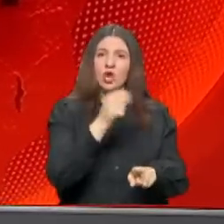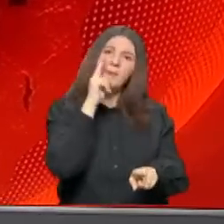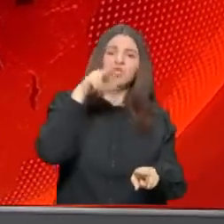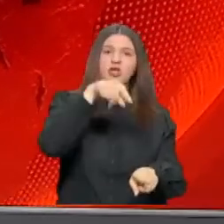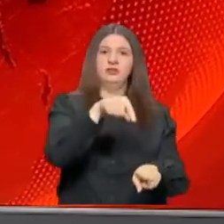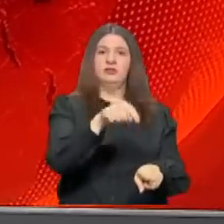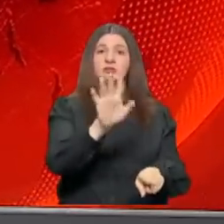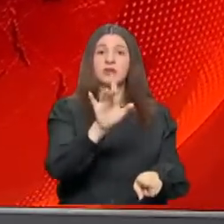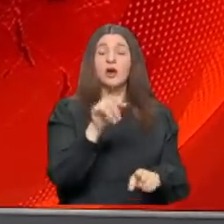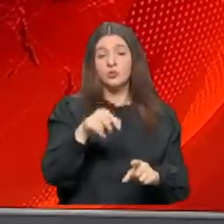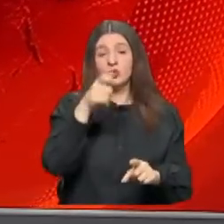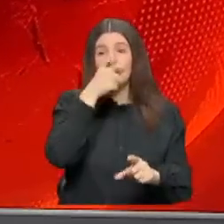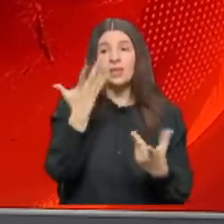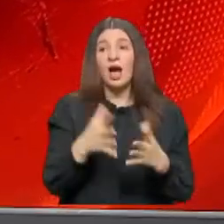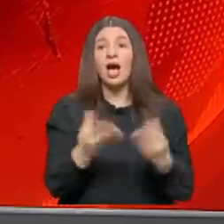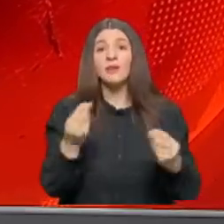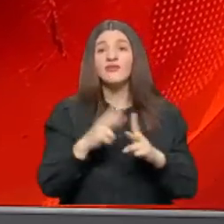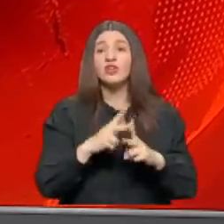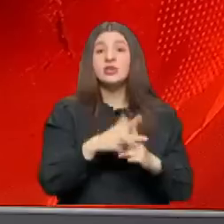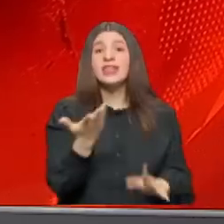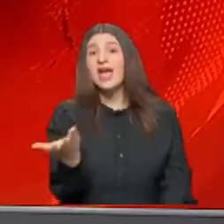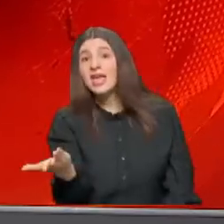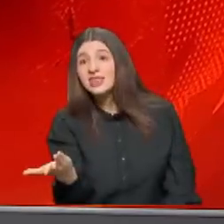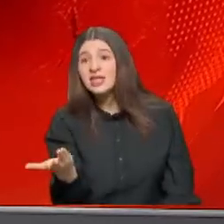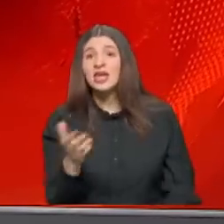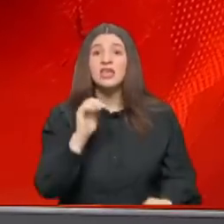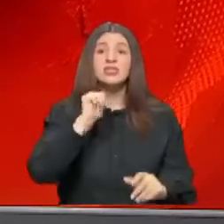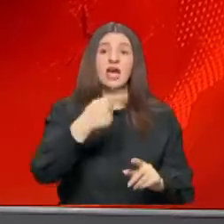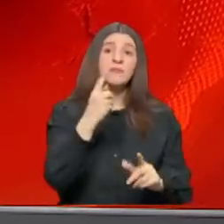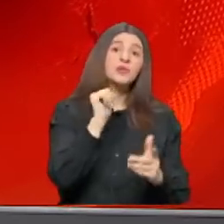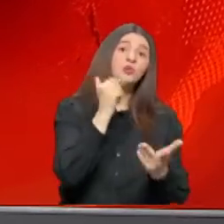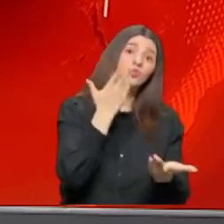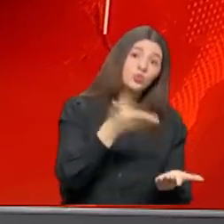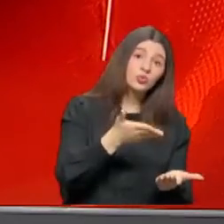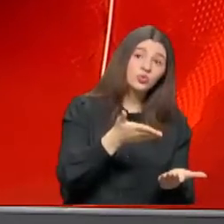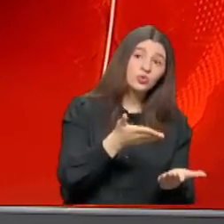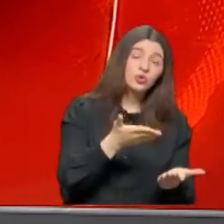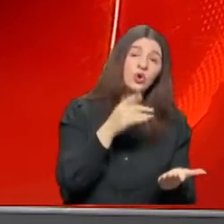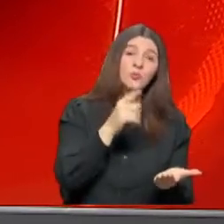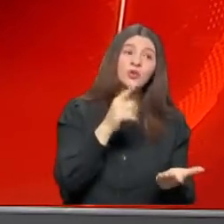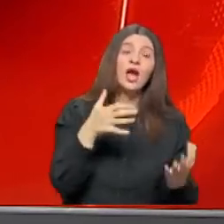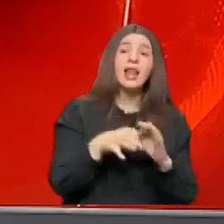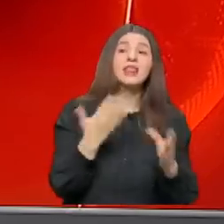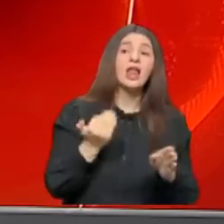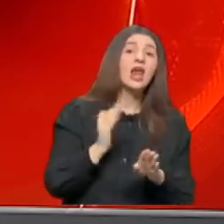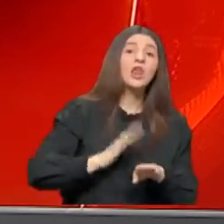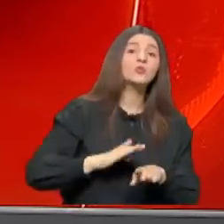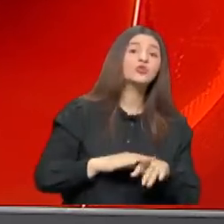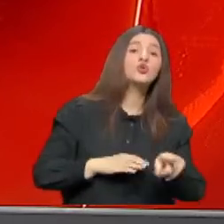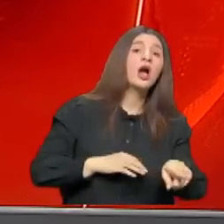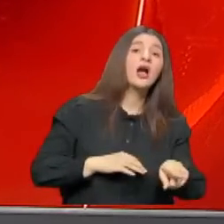günlerde. Bu ülke neler kaybetti, faturası neydi? Yarın bir gün bununla ilgili neler